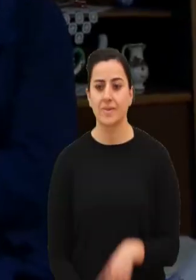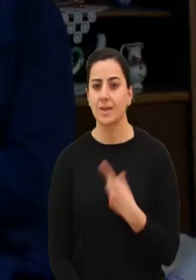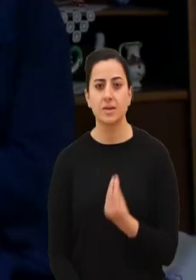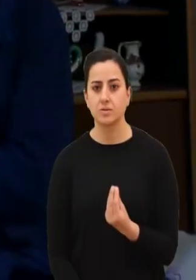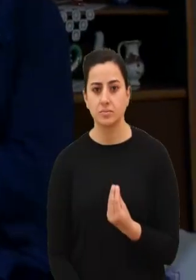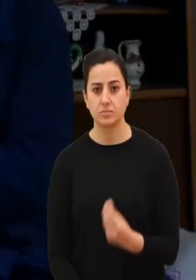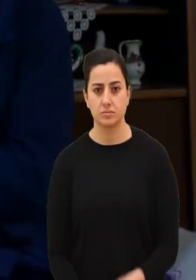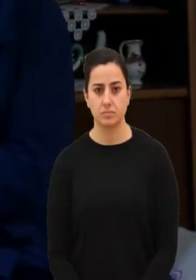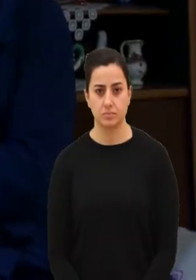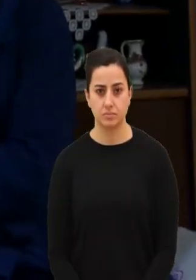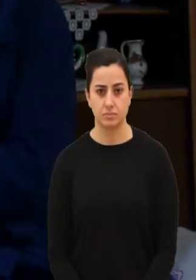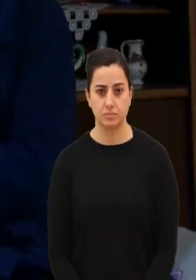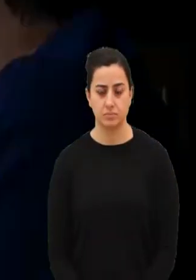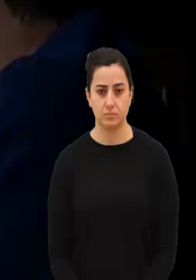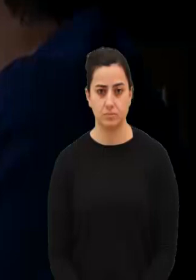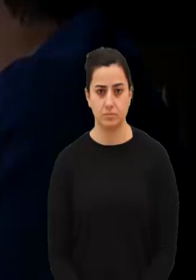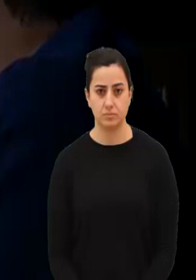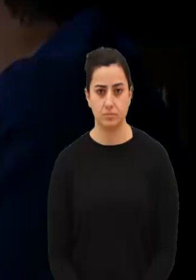Nasılsın?